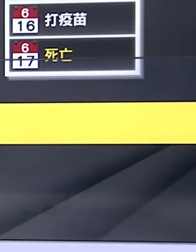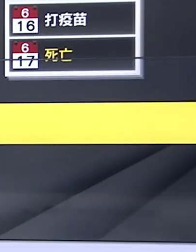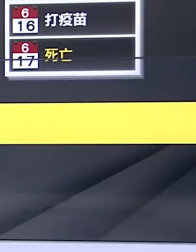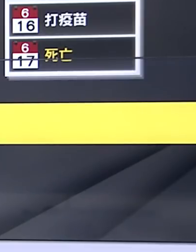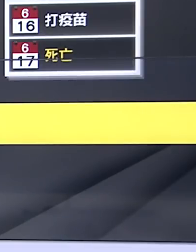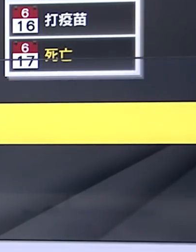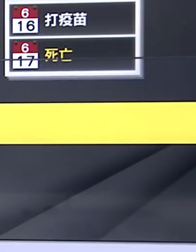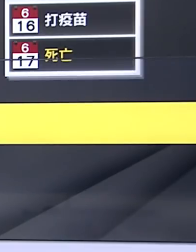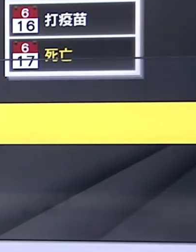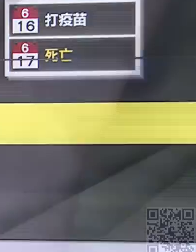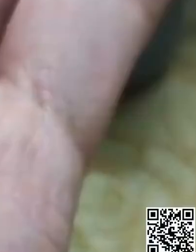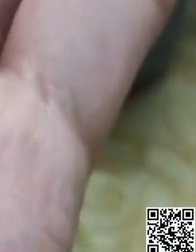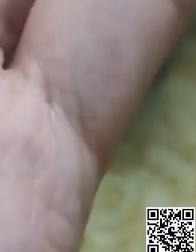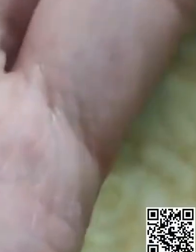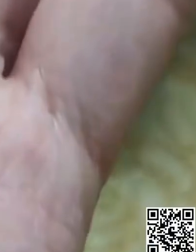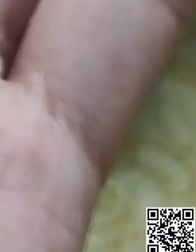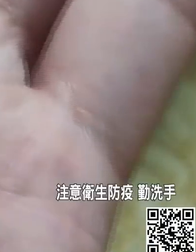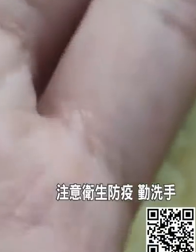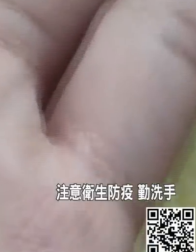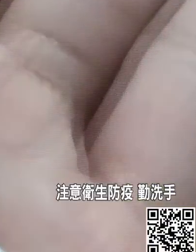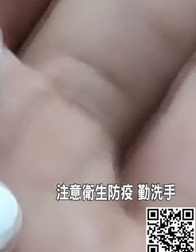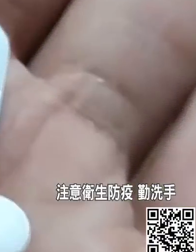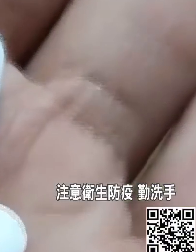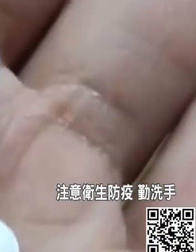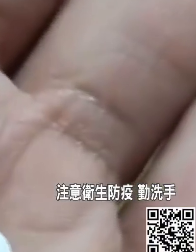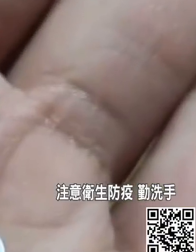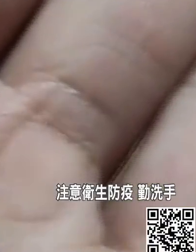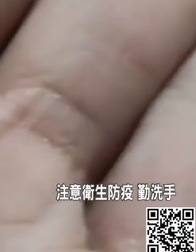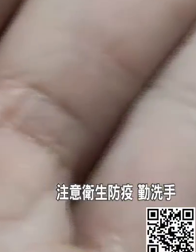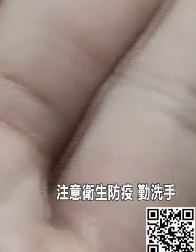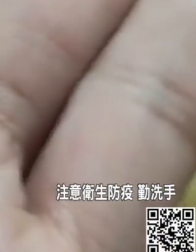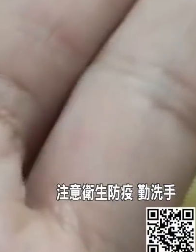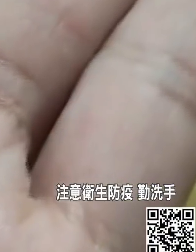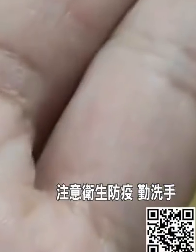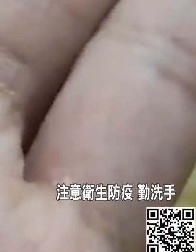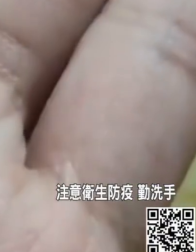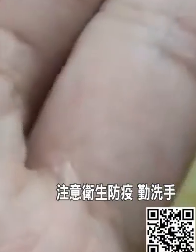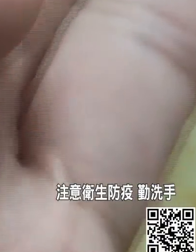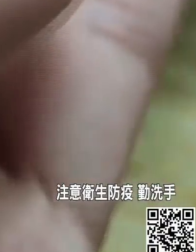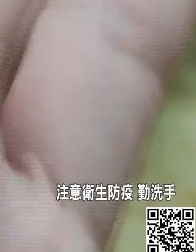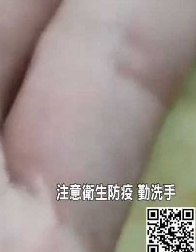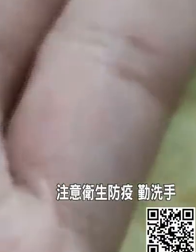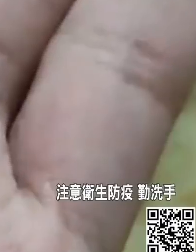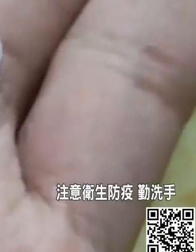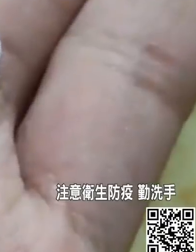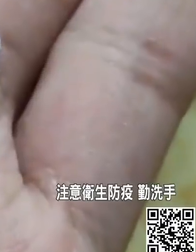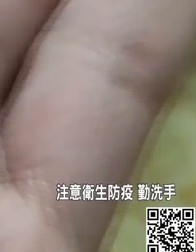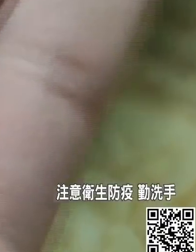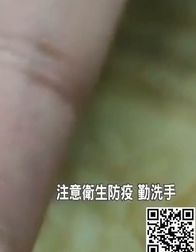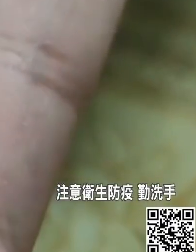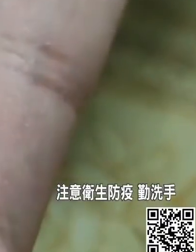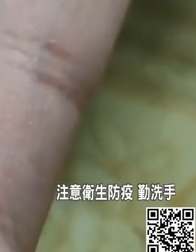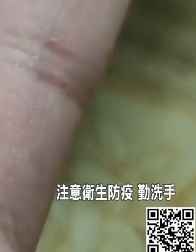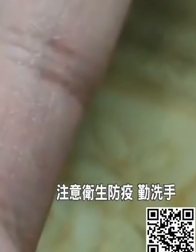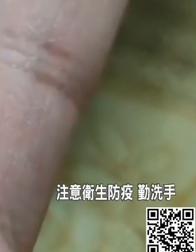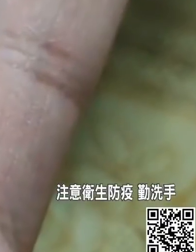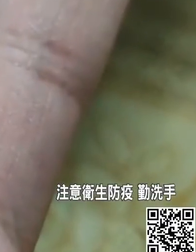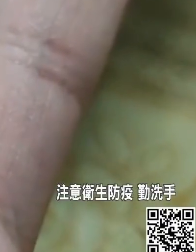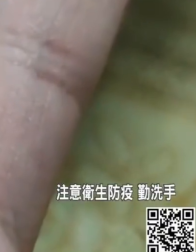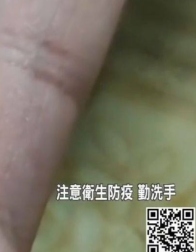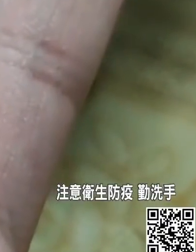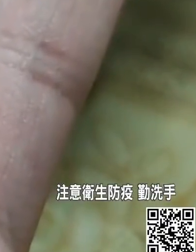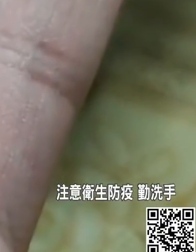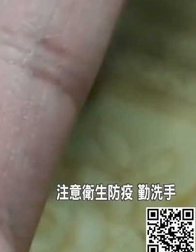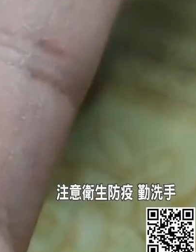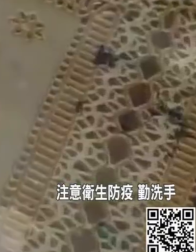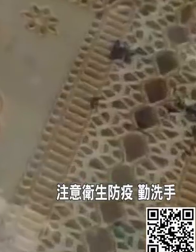是宣告不治。 拿出公公去洗肾中心打疫苗后，怕有副作用，身体不适，还开了普拿疼让他带回家，